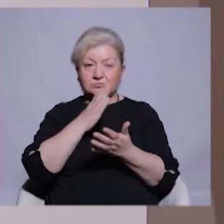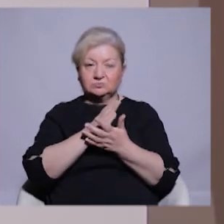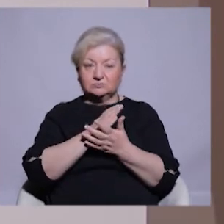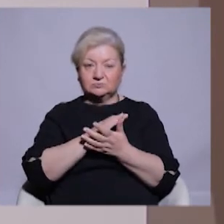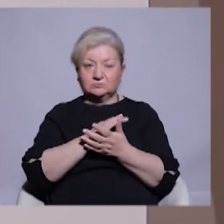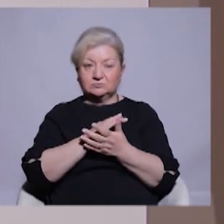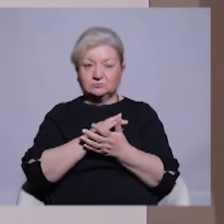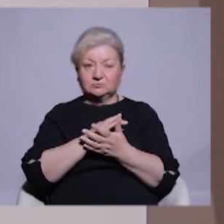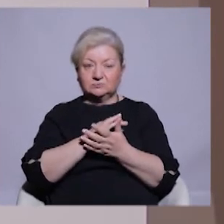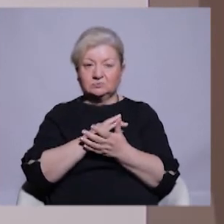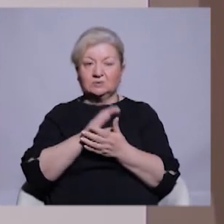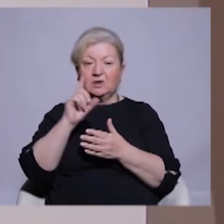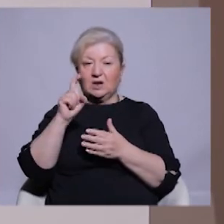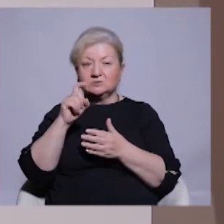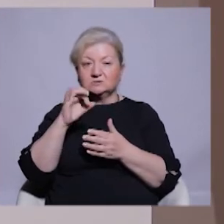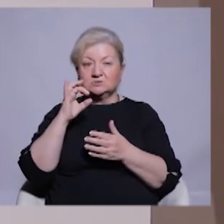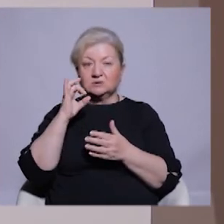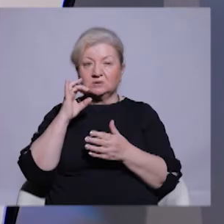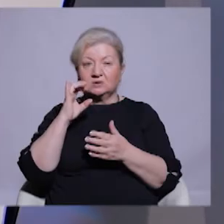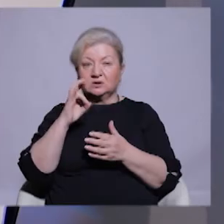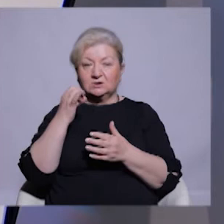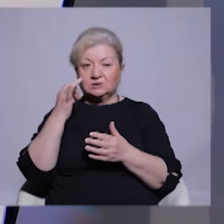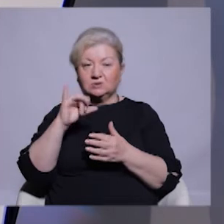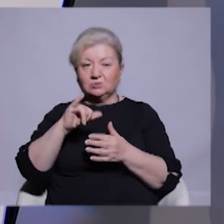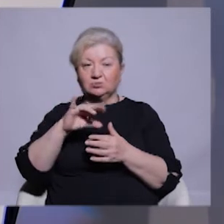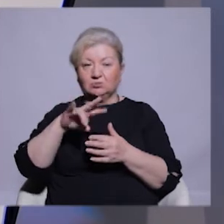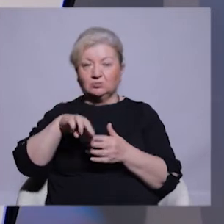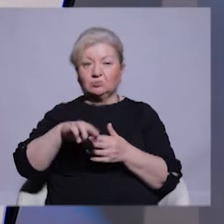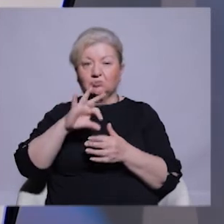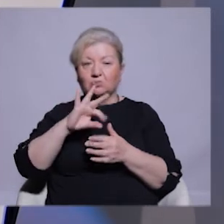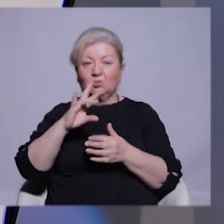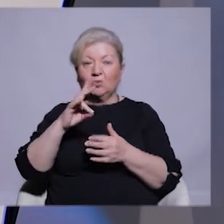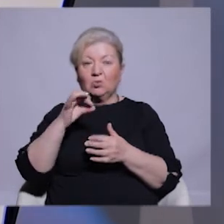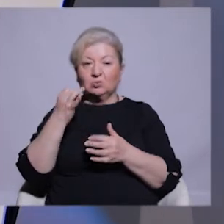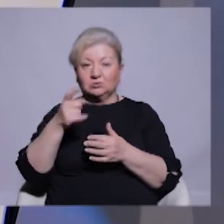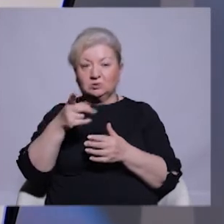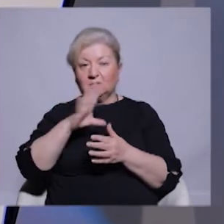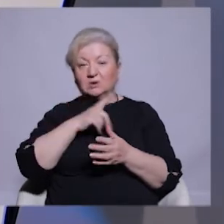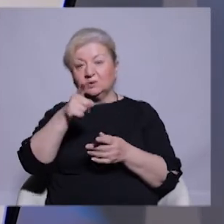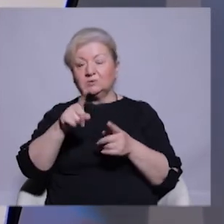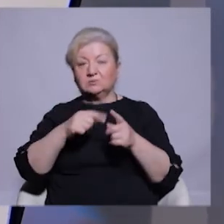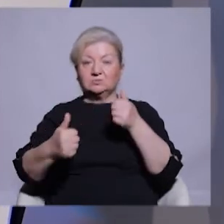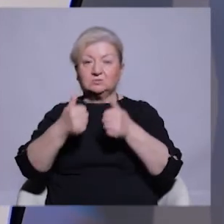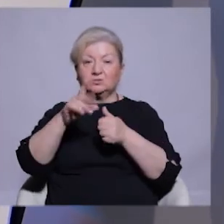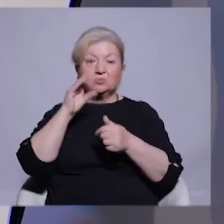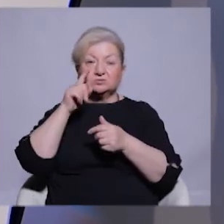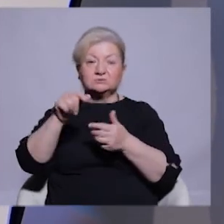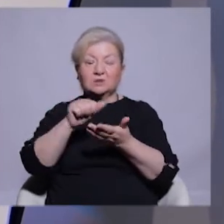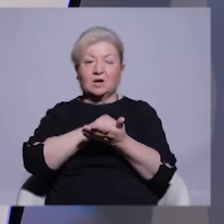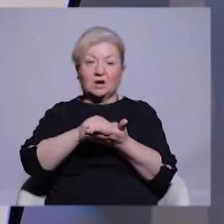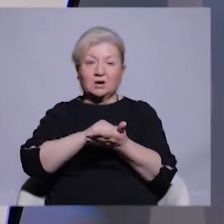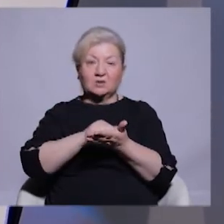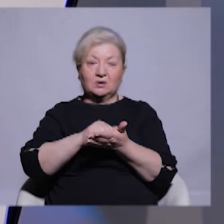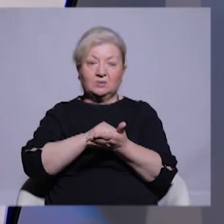არის 100 ნიუტონი. ამ შემთხვევაში ერთი რაღაცა არის ცხადი, რომ იმასთან შედარებით, როდესაც ეს ხახუნი